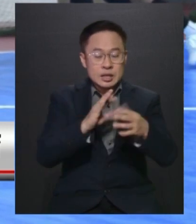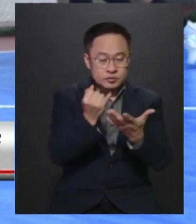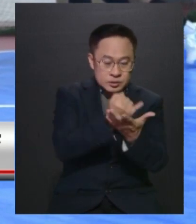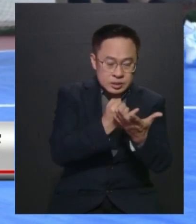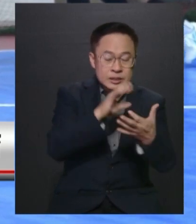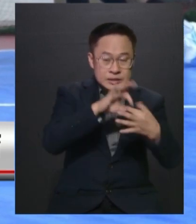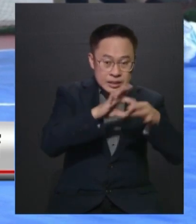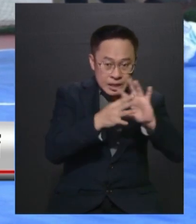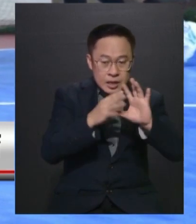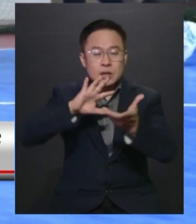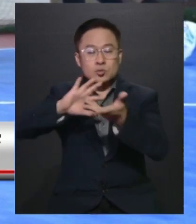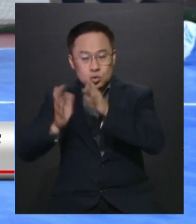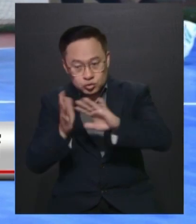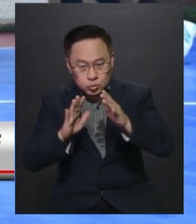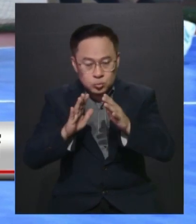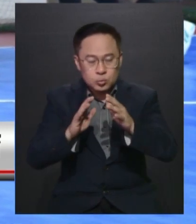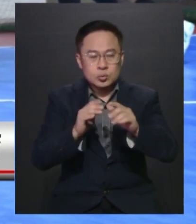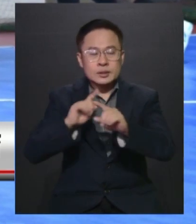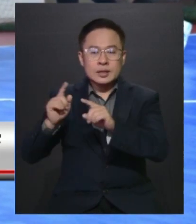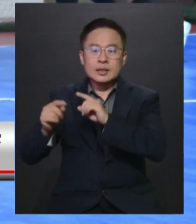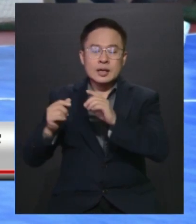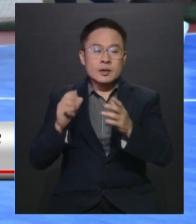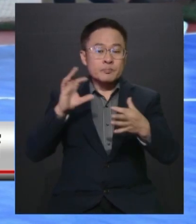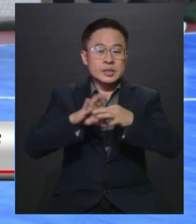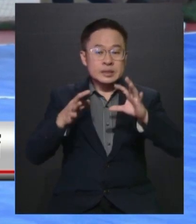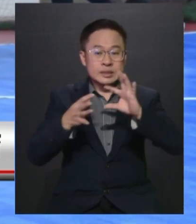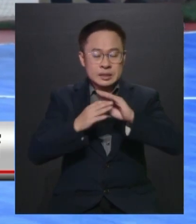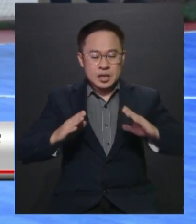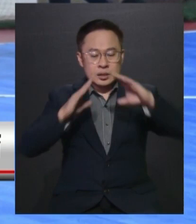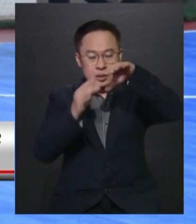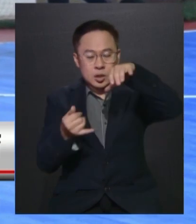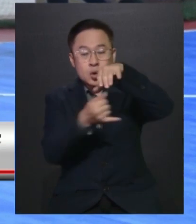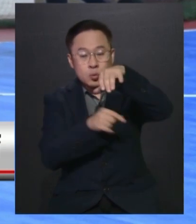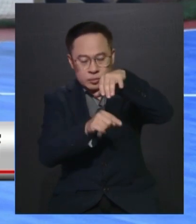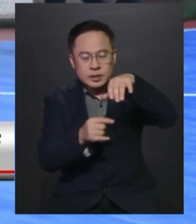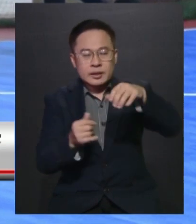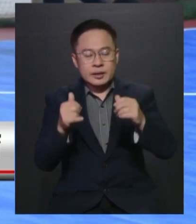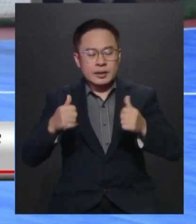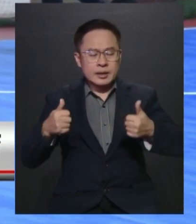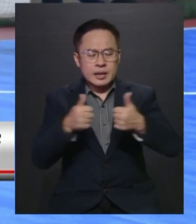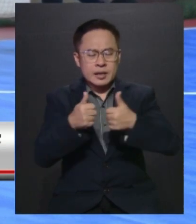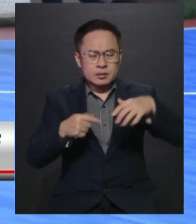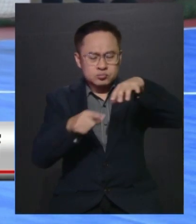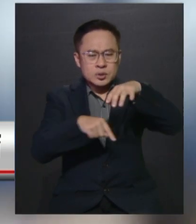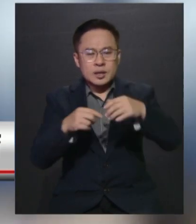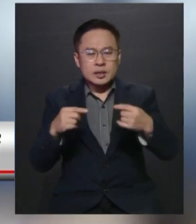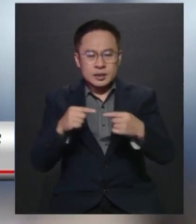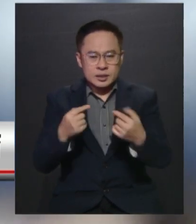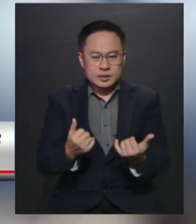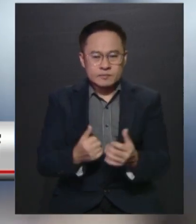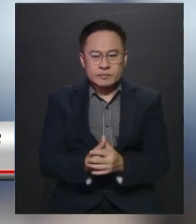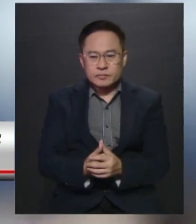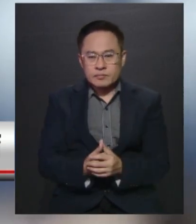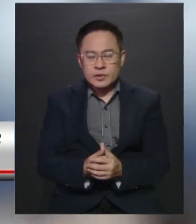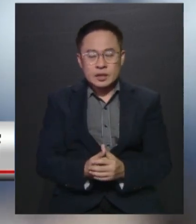แข่งขันที่สนามกีฬายิมเนเซียม5มหาวิทยาลัยธรรมศาสตร์ศูนย์รังสิตนะครับโดยทีมชาติไทยครับจะลงเตะในฐานะแชมป์เก่าครับที่เคยคว้าเห